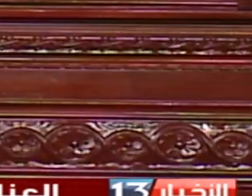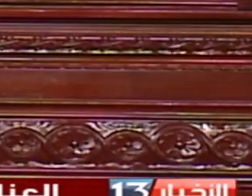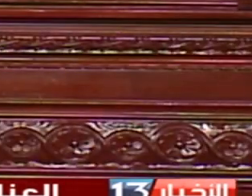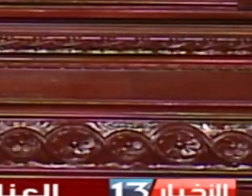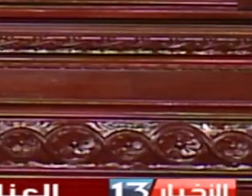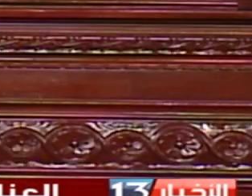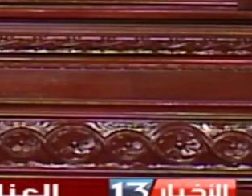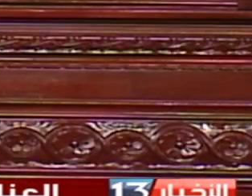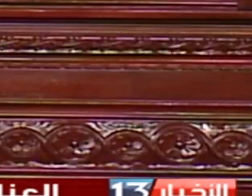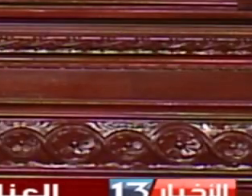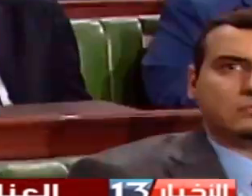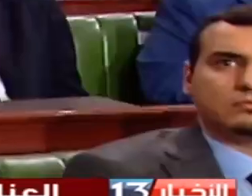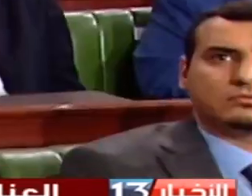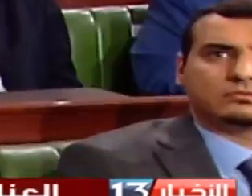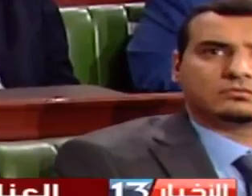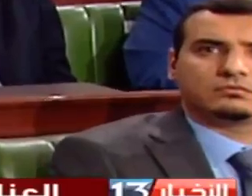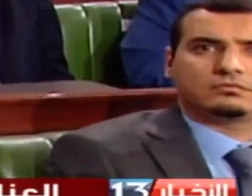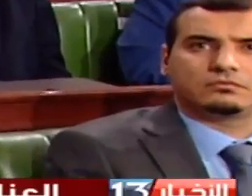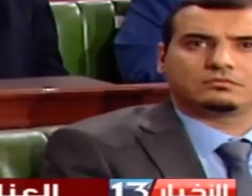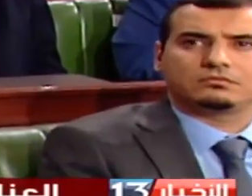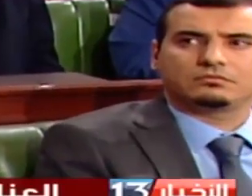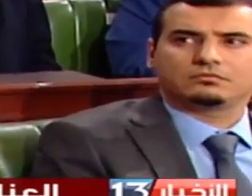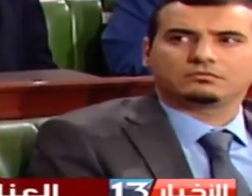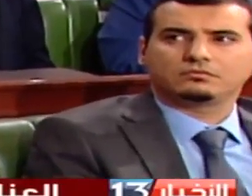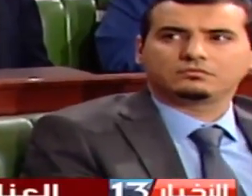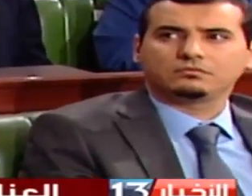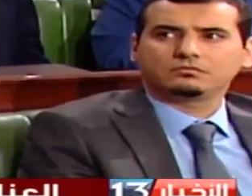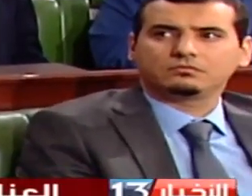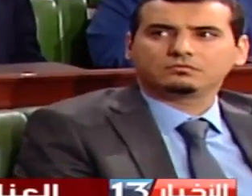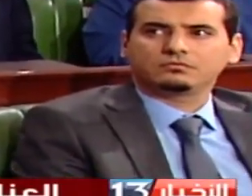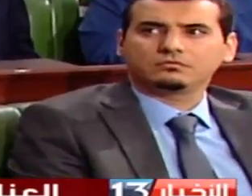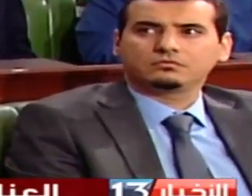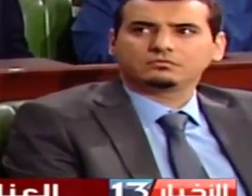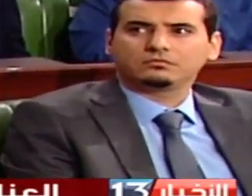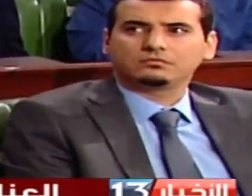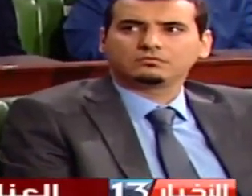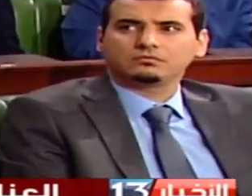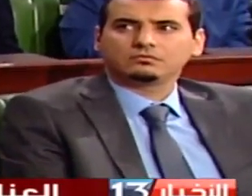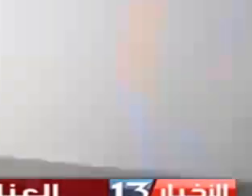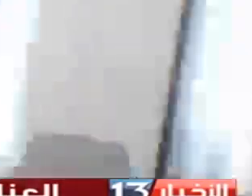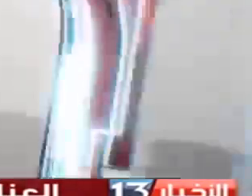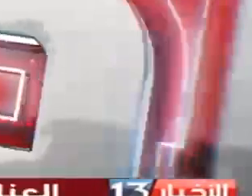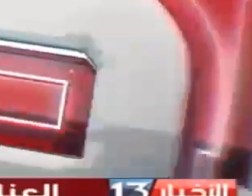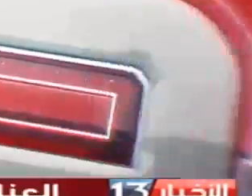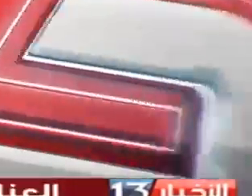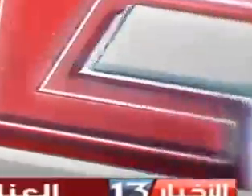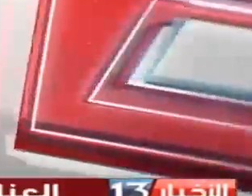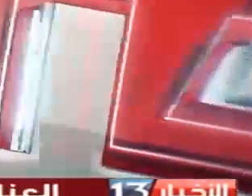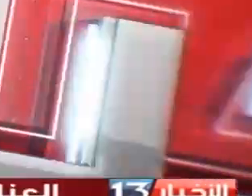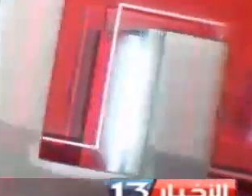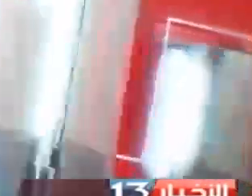اهم نقاط برنامج عمل حكومه الجمل ال معروض على البرلمان لنيل الثقه من عدمه